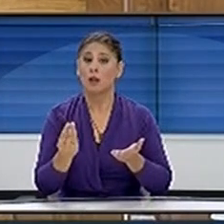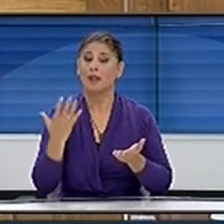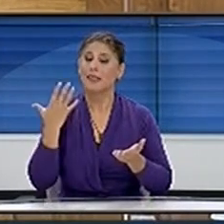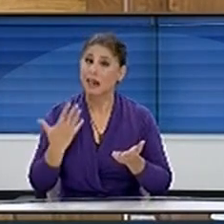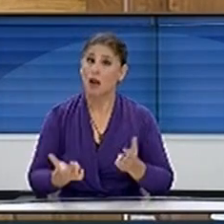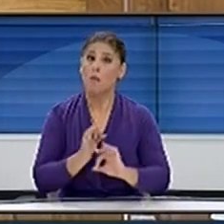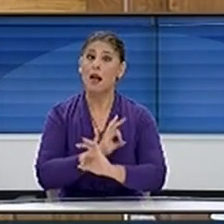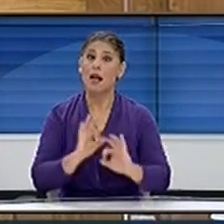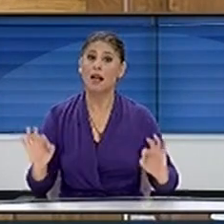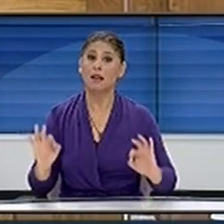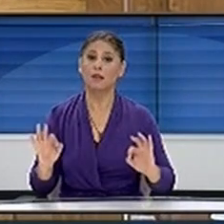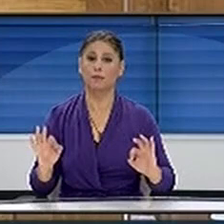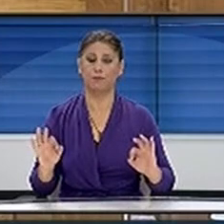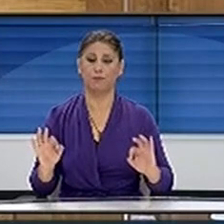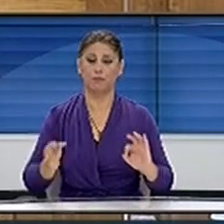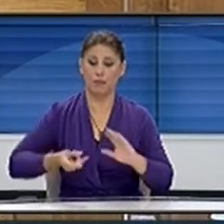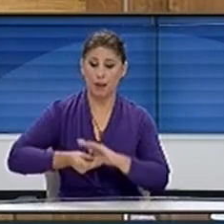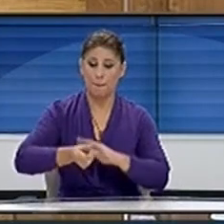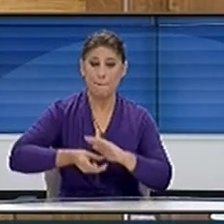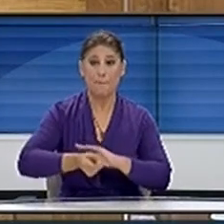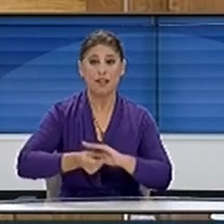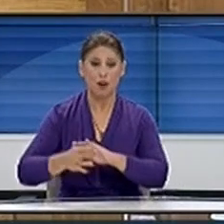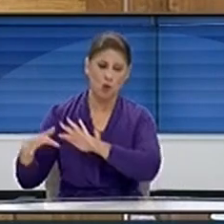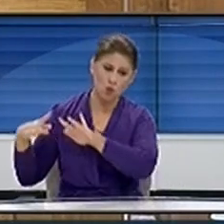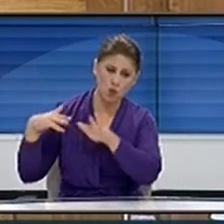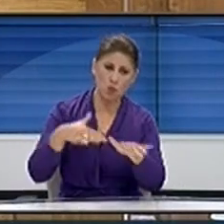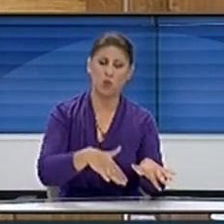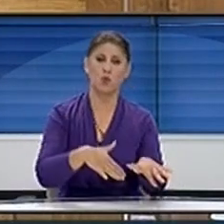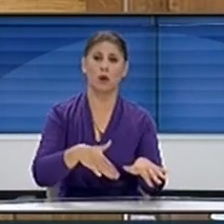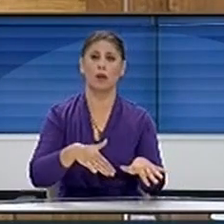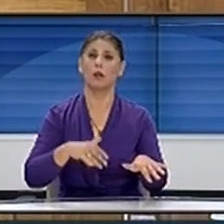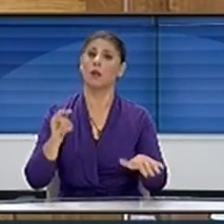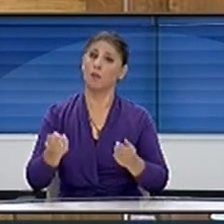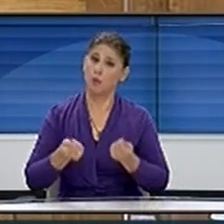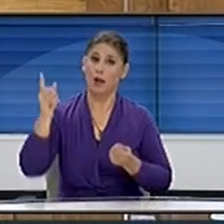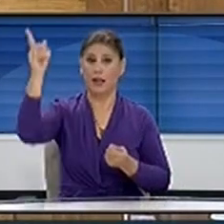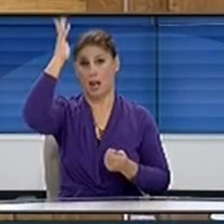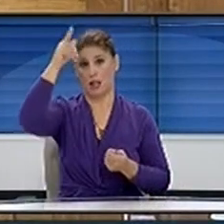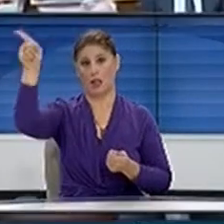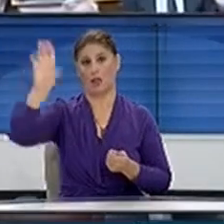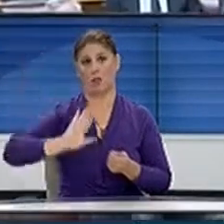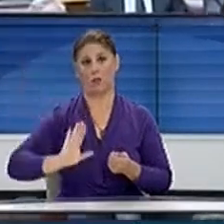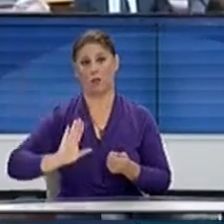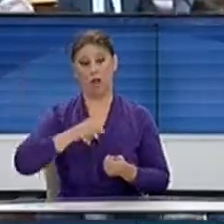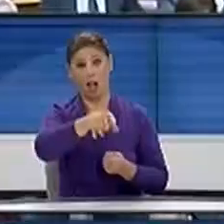βρει έτοιμους η μαζική μεταναστευτική εισβολή που επιχειρήθηκε στον Εύρο.